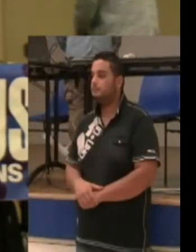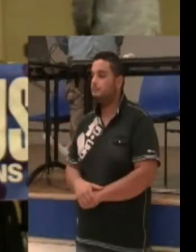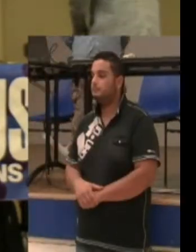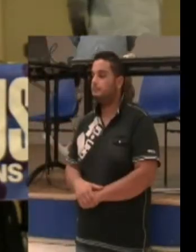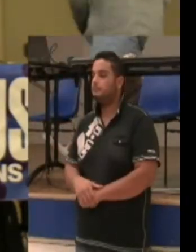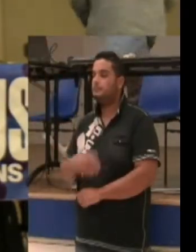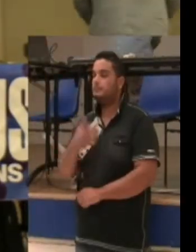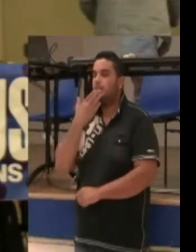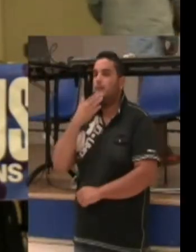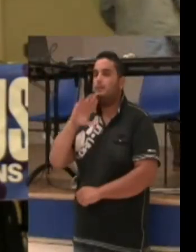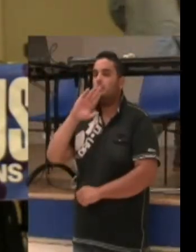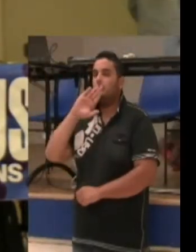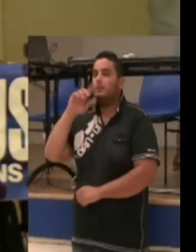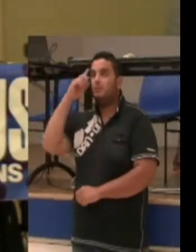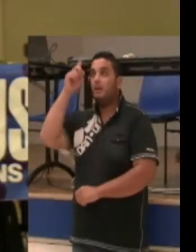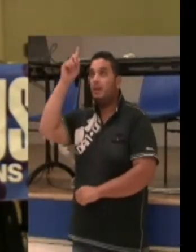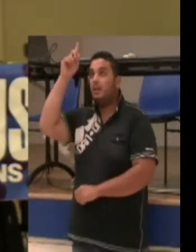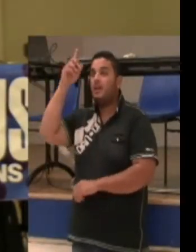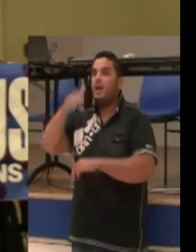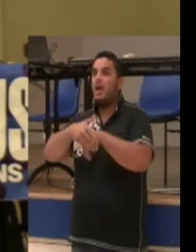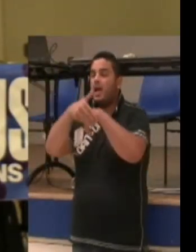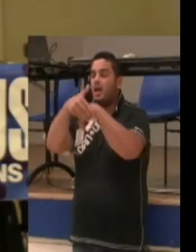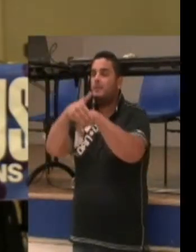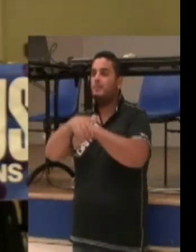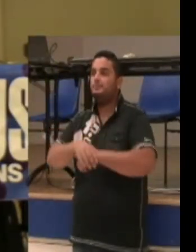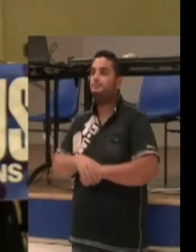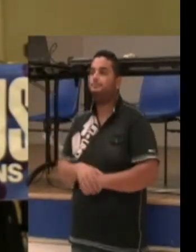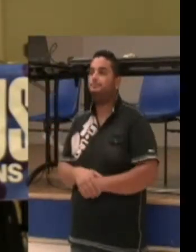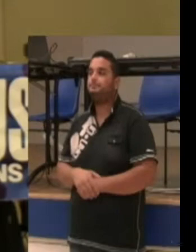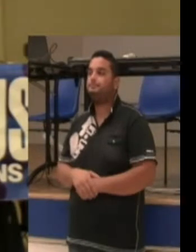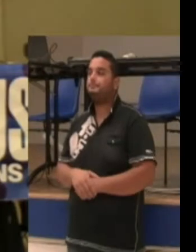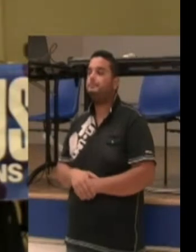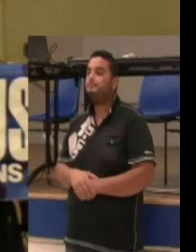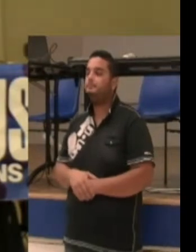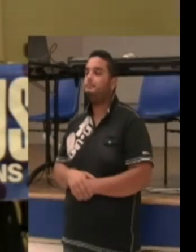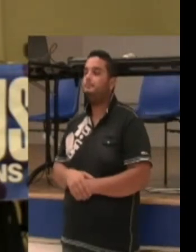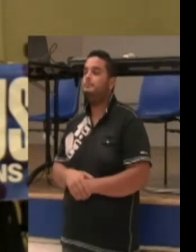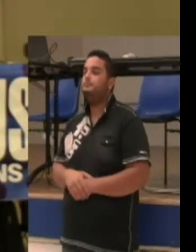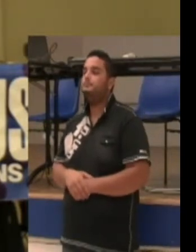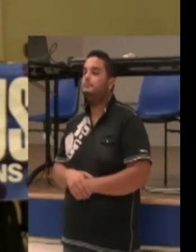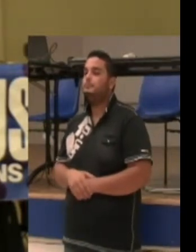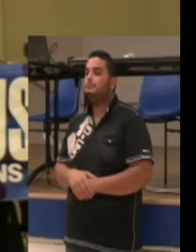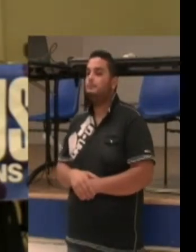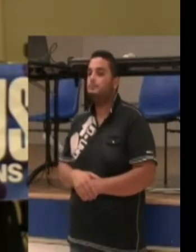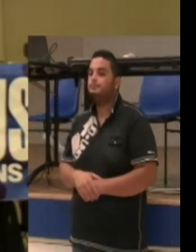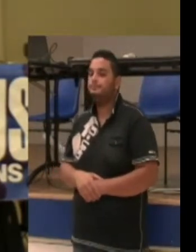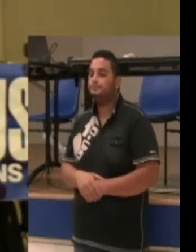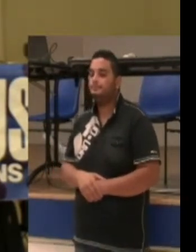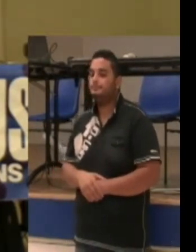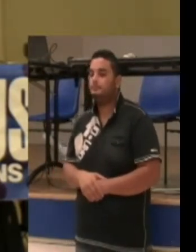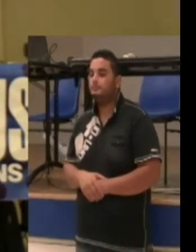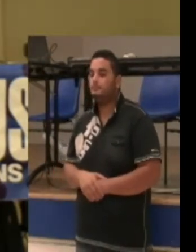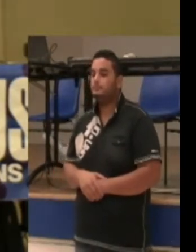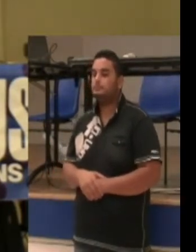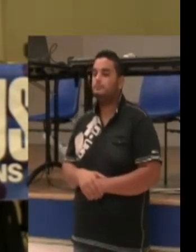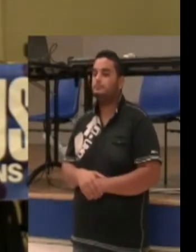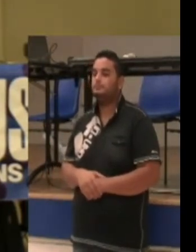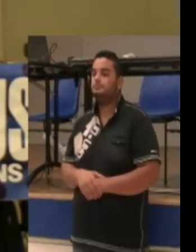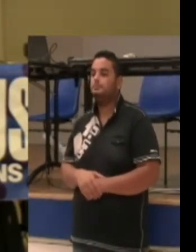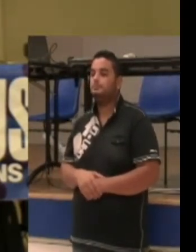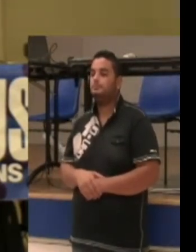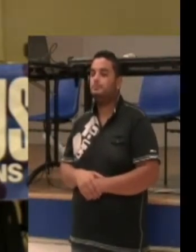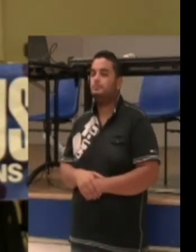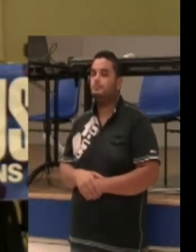Alhamdulillah, nahmaduhu wa nasta'inuhu wa nastaghfiruhu wa nasta'inuhu wa na'udhu billahi min shururi anfusina wa sayyiati a'malina. Man yahdihillahu